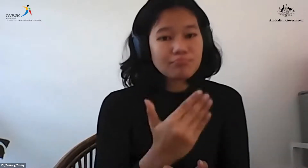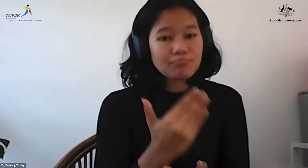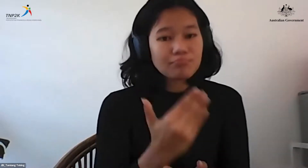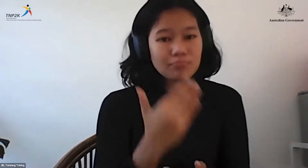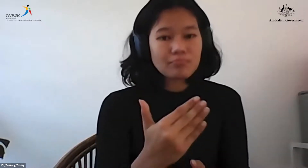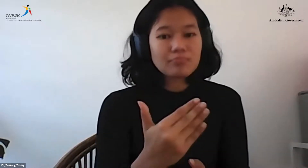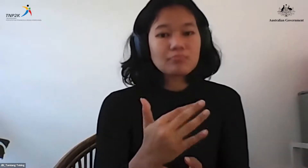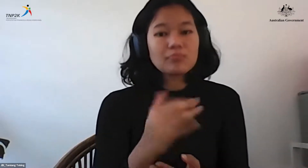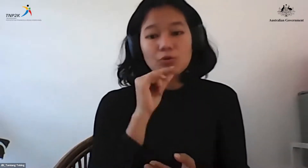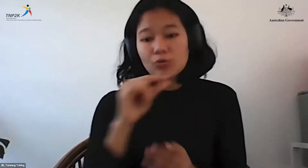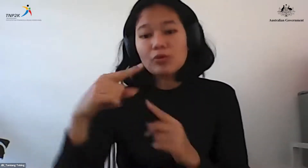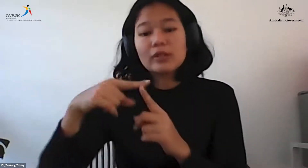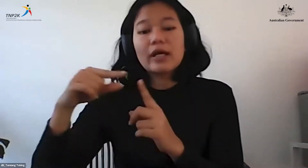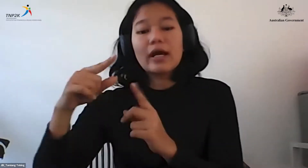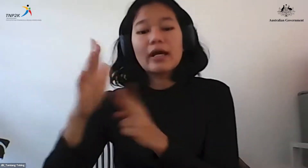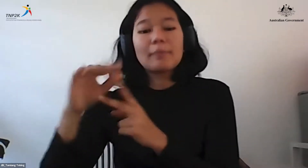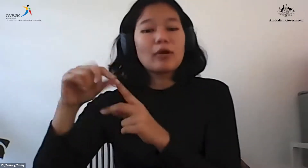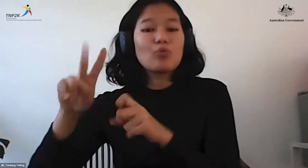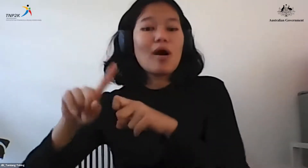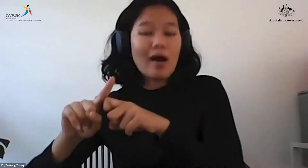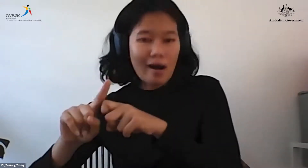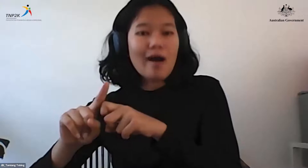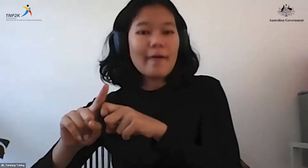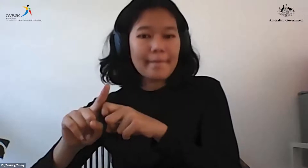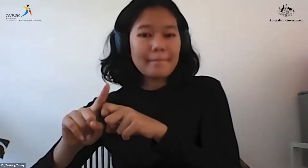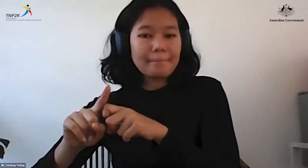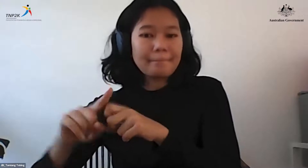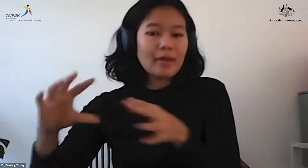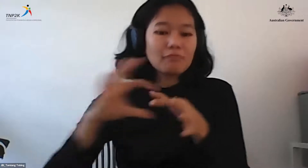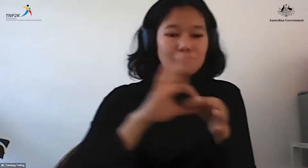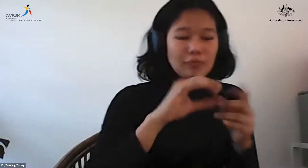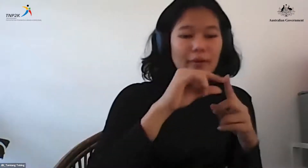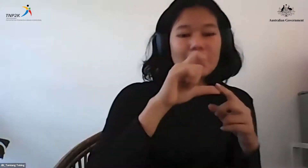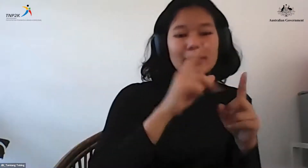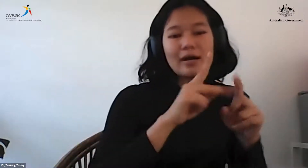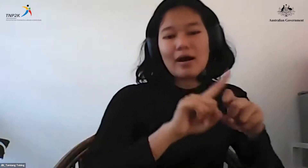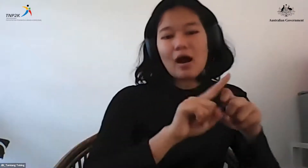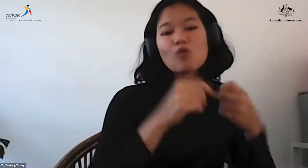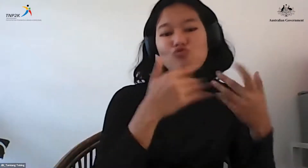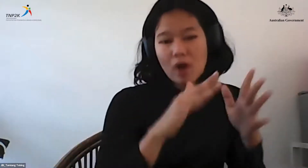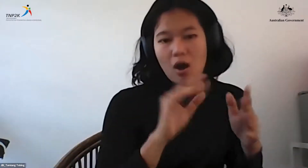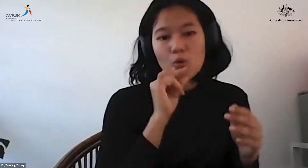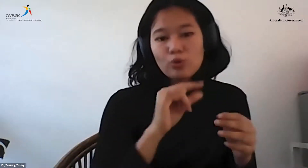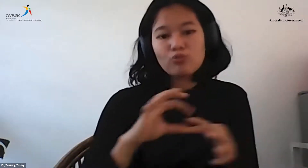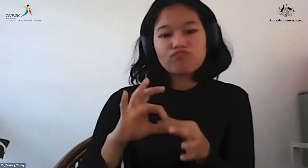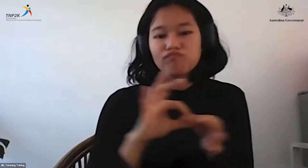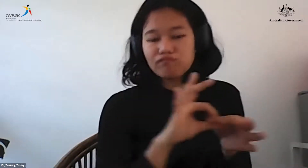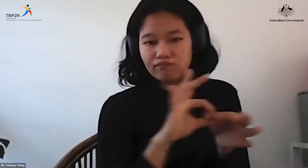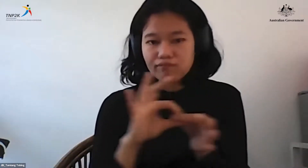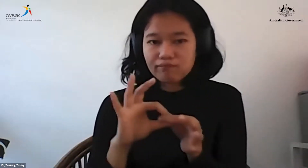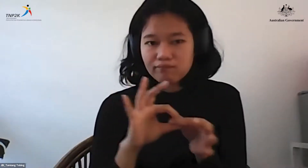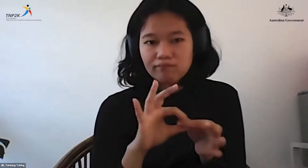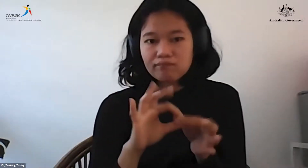kepada TNP2K yang telah menggandeng PSKK untuk saling bahu-membahu